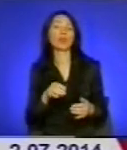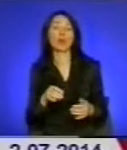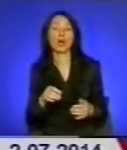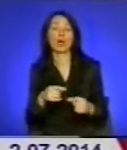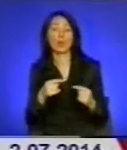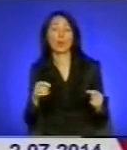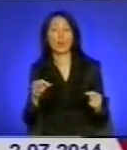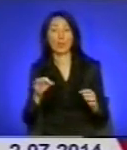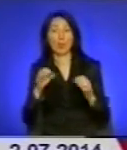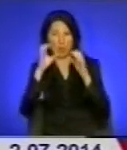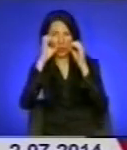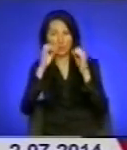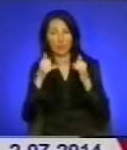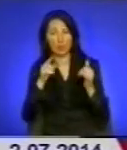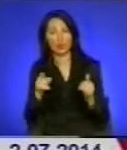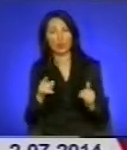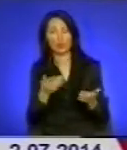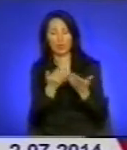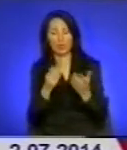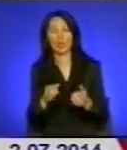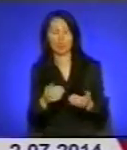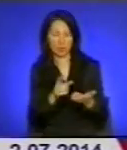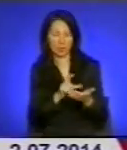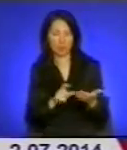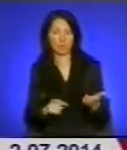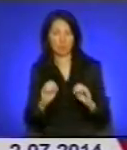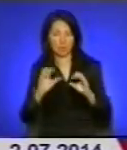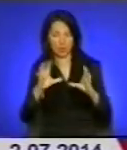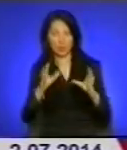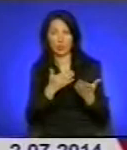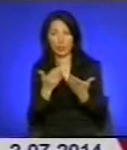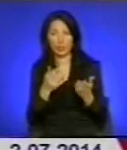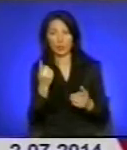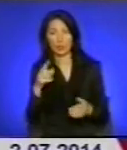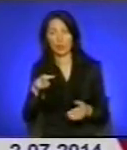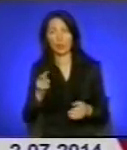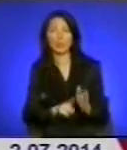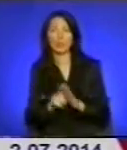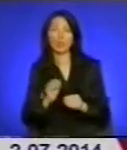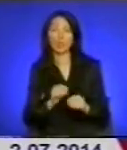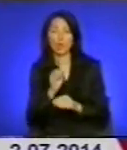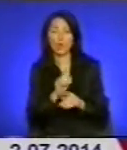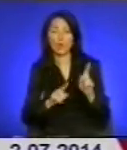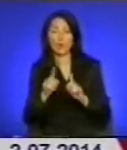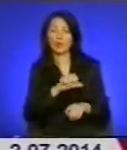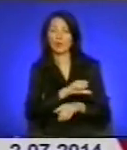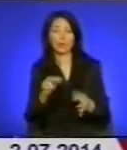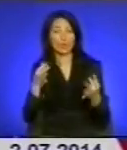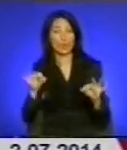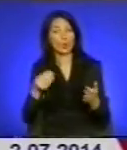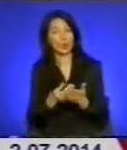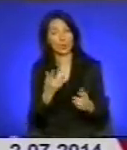для того щоб читати текст збільшувати його і читати 1 липня розпочалася додаткова сесія зовнішнього незалежного оцінювання